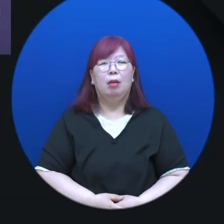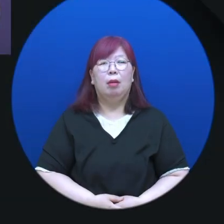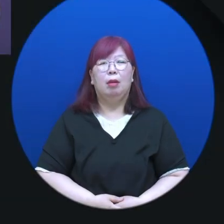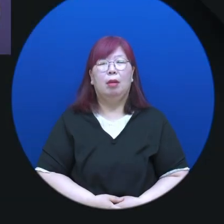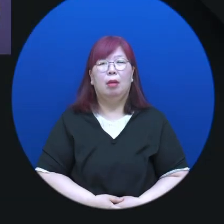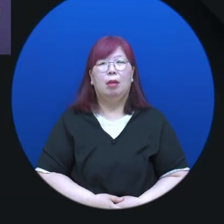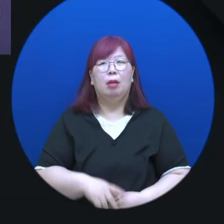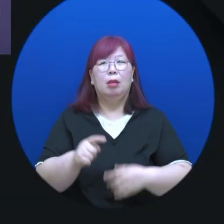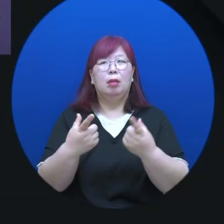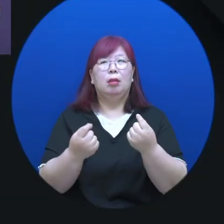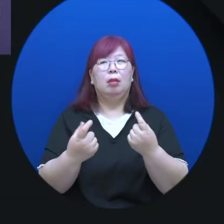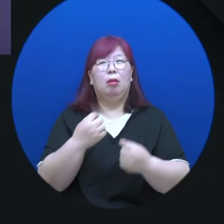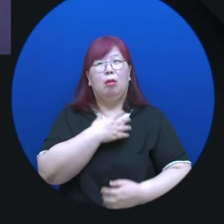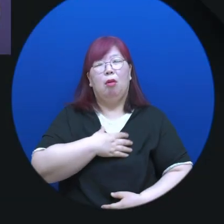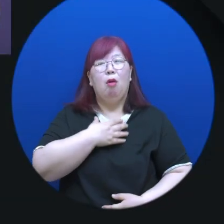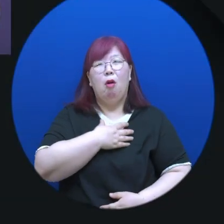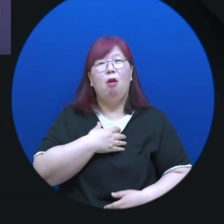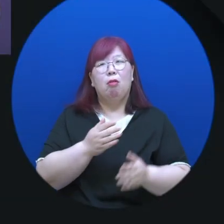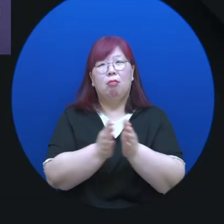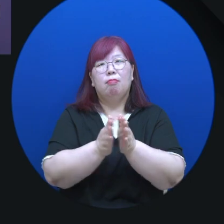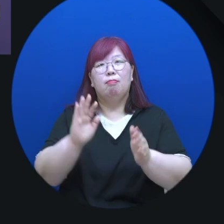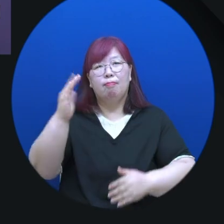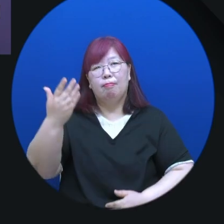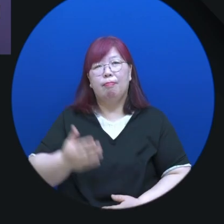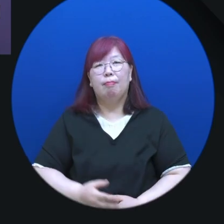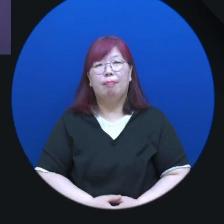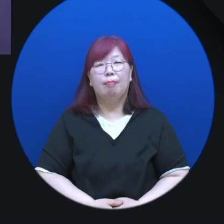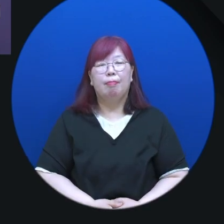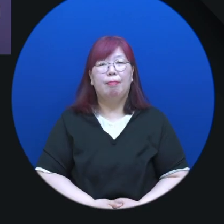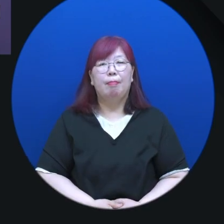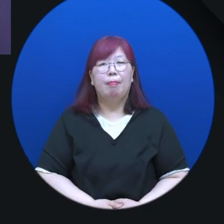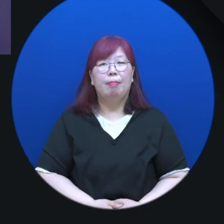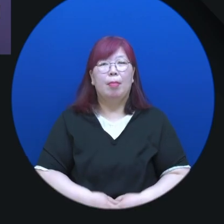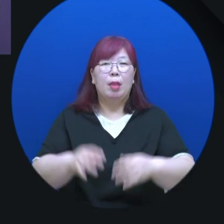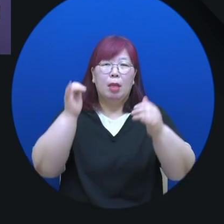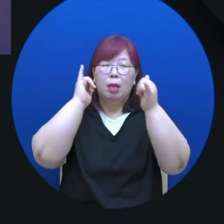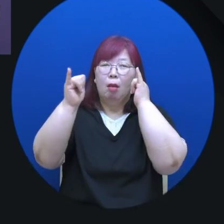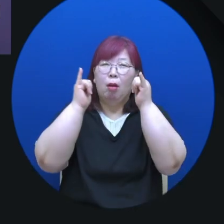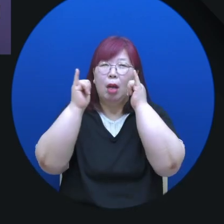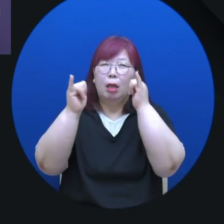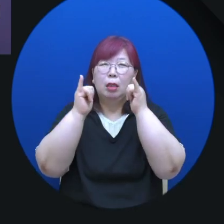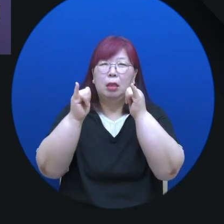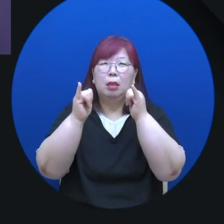그런 걱정이 되더래요. 그러면서